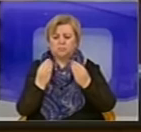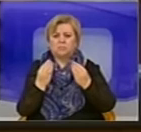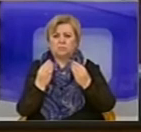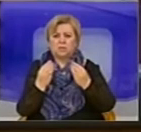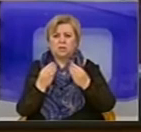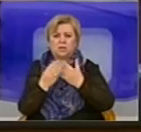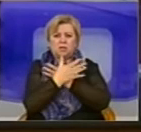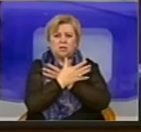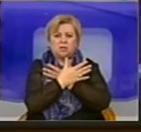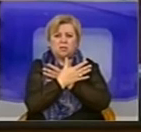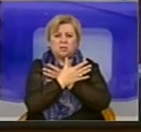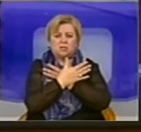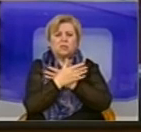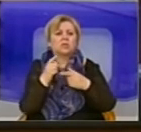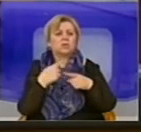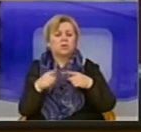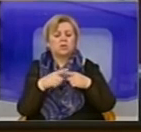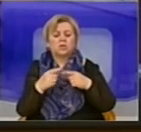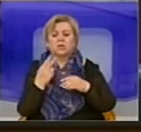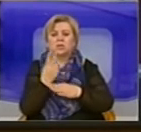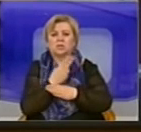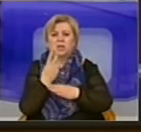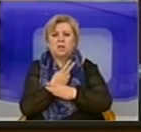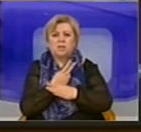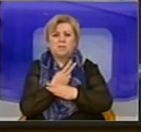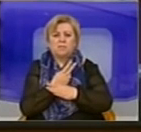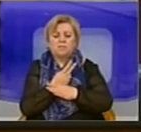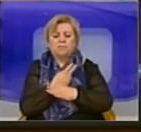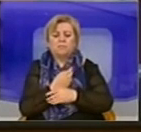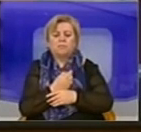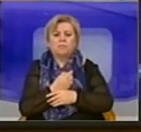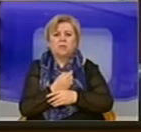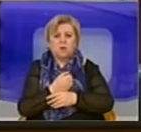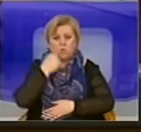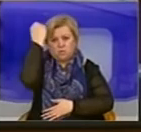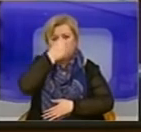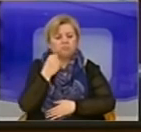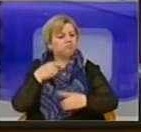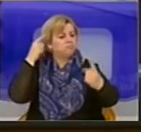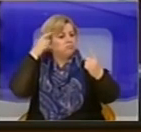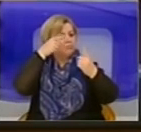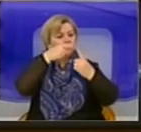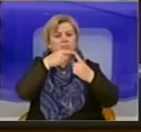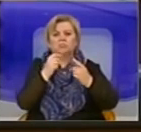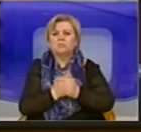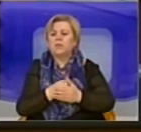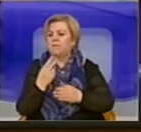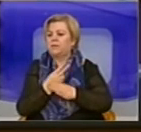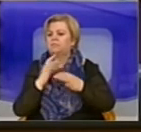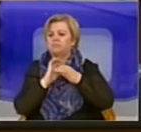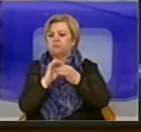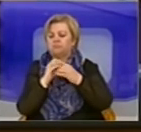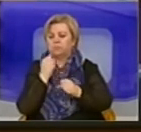edhe Shqipëria është cilësuar si një ndër shtetet me të cilin Kosova synon partneritet strategjik, por siç e dini deri